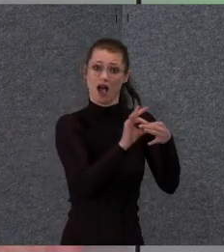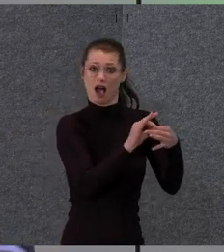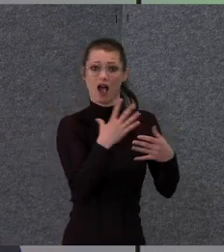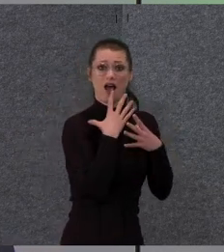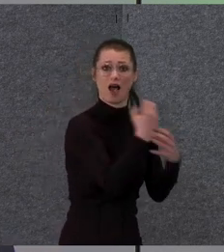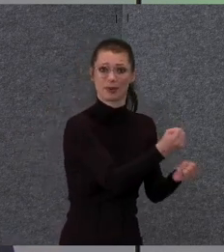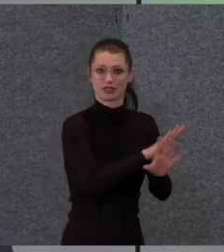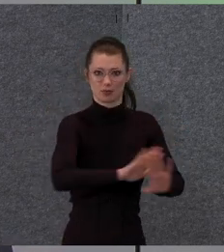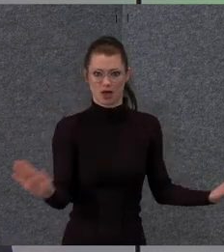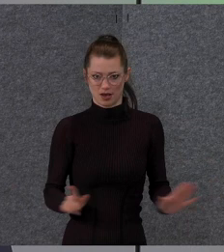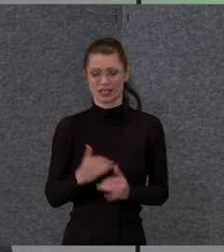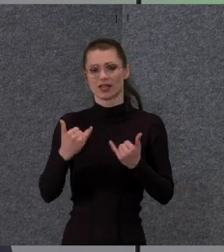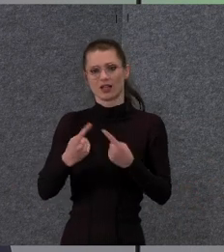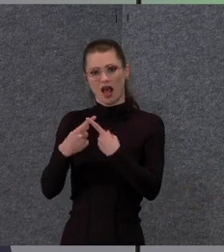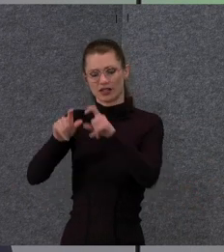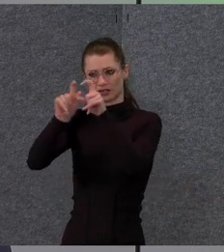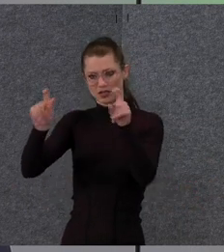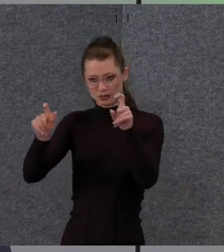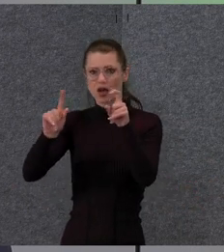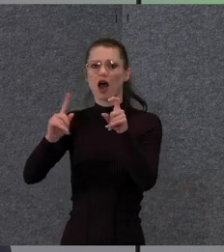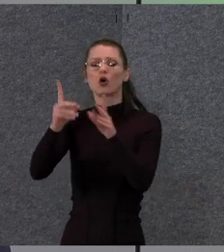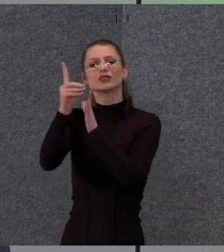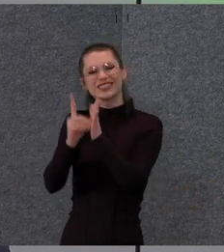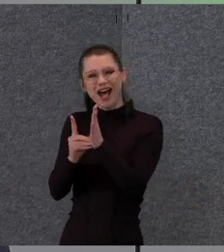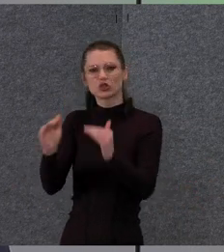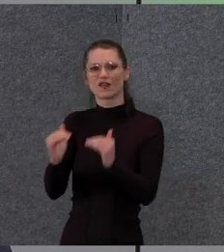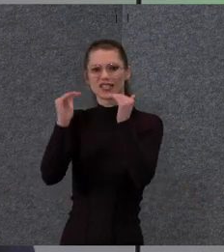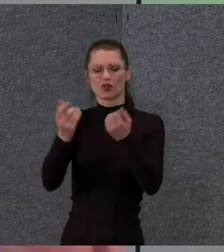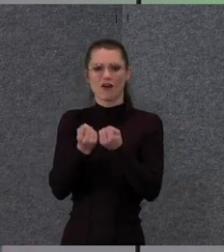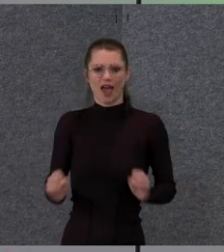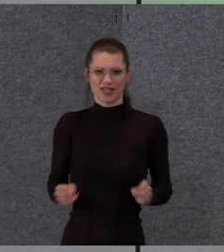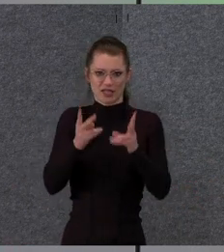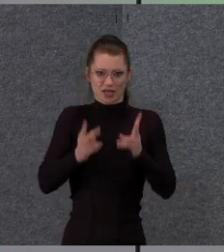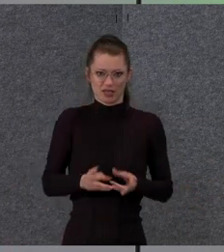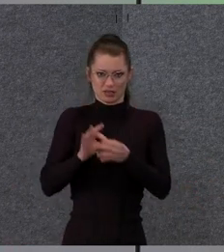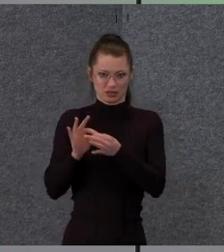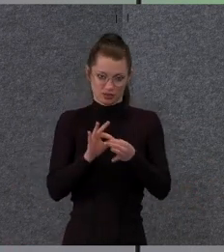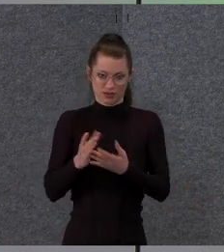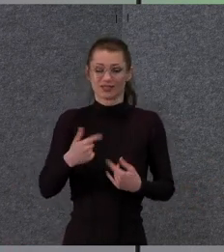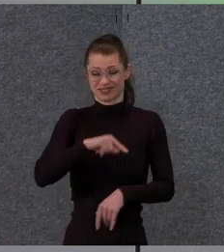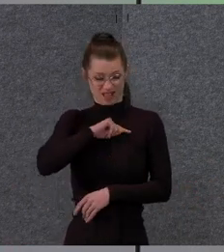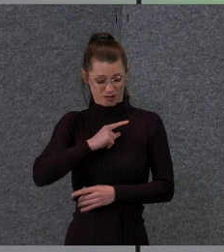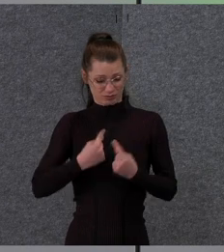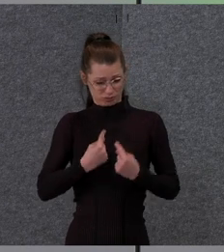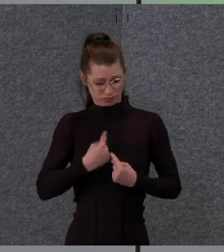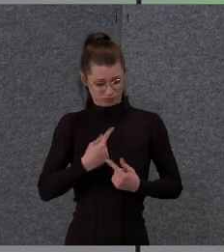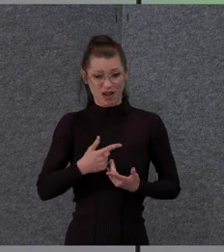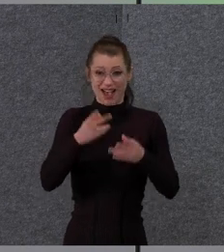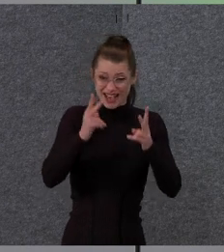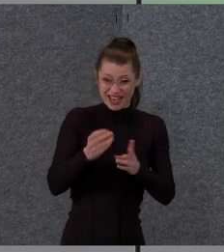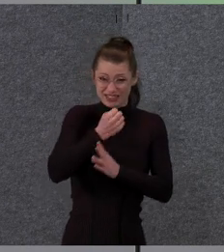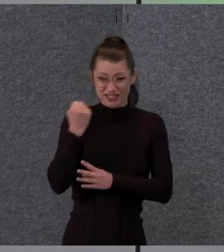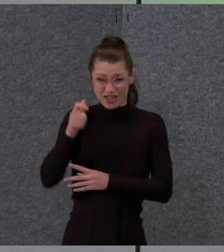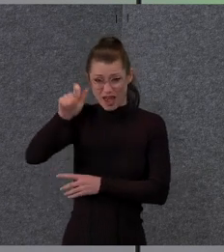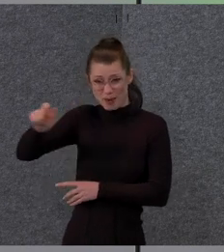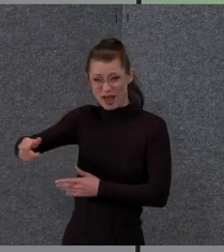Jetzt möchte ich noch kurz auf ein anderes Thema eingehen. Das hängt eng mit Datensouveränität und Freiheitsrechten zusammen, denn das stößt mir wirklich bitter auf, dass ausgerechnet